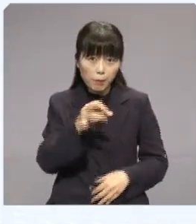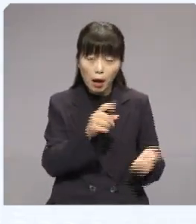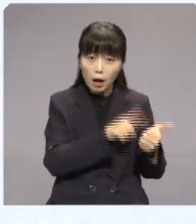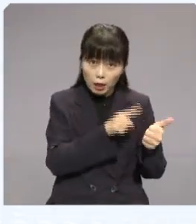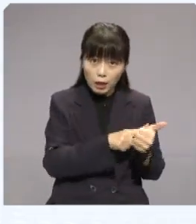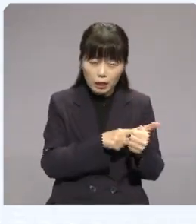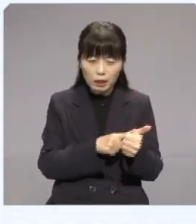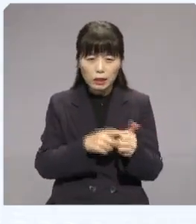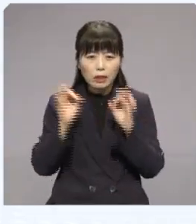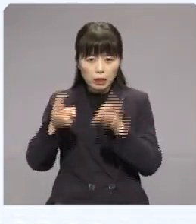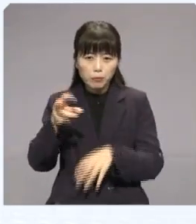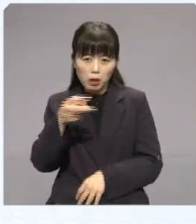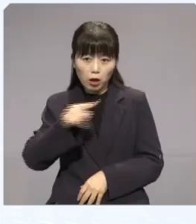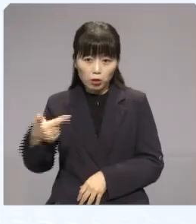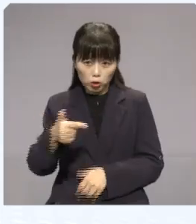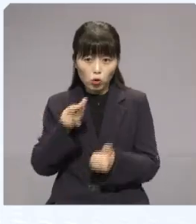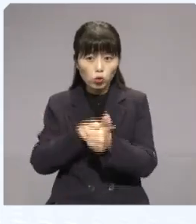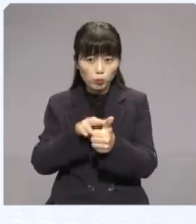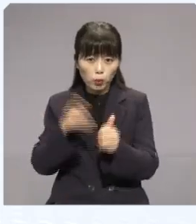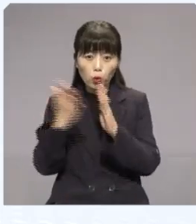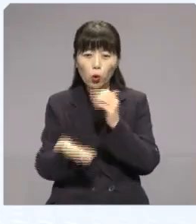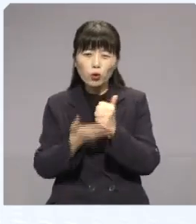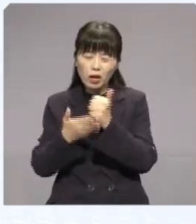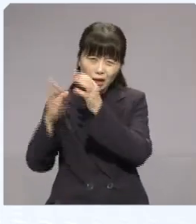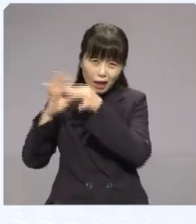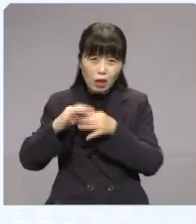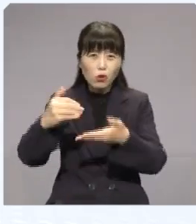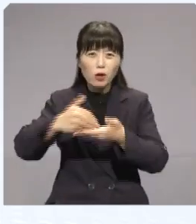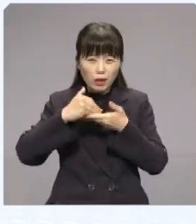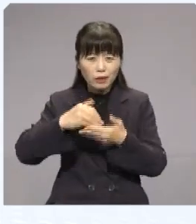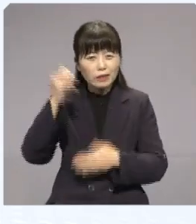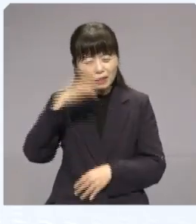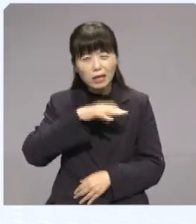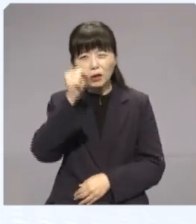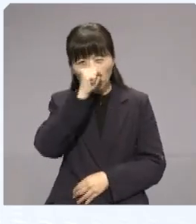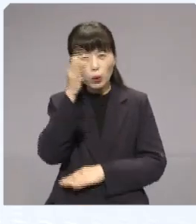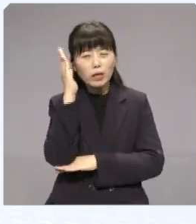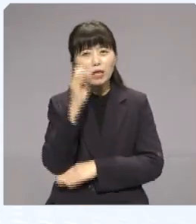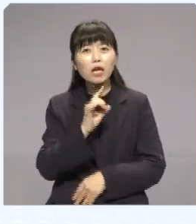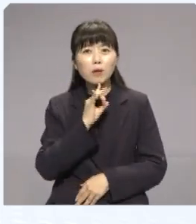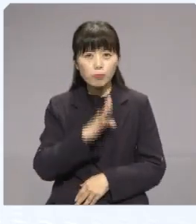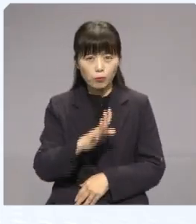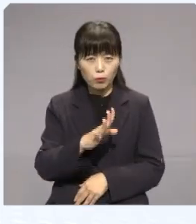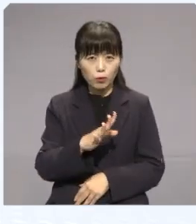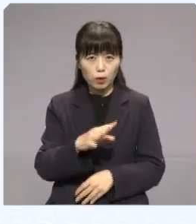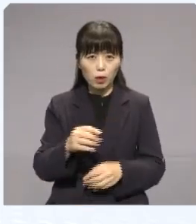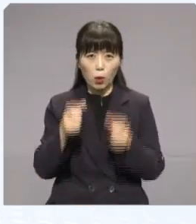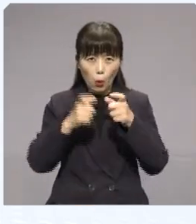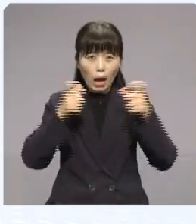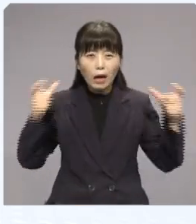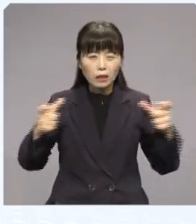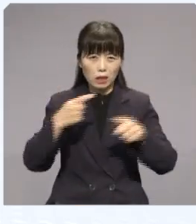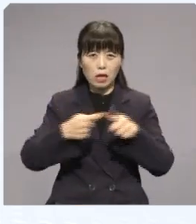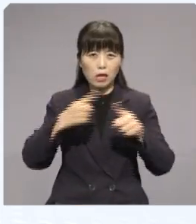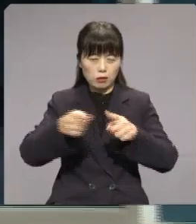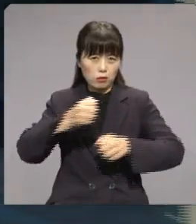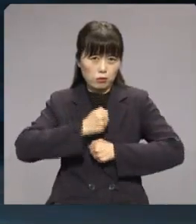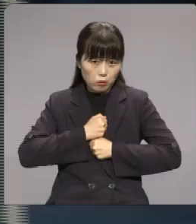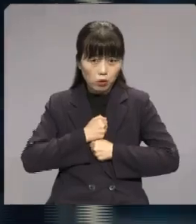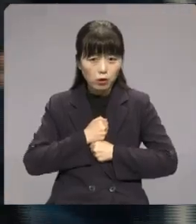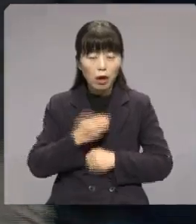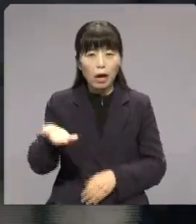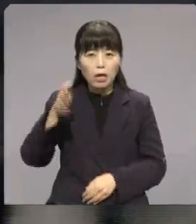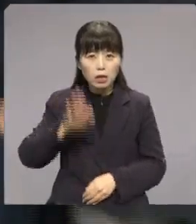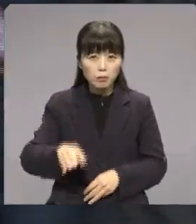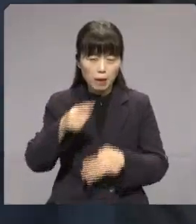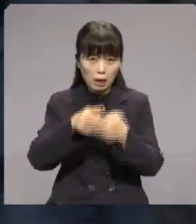씨가 김영선 후보 공천을 계속 얘기하니까 그저 좋게 얘기한 것뿐이라고 확대 해석을 경계했습니다.